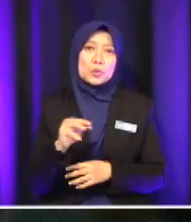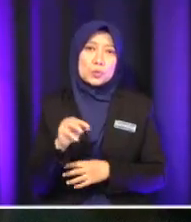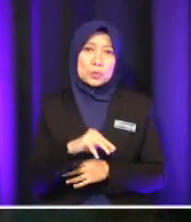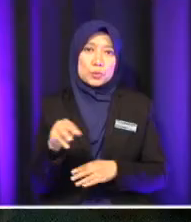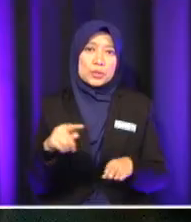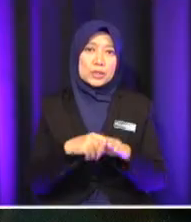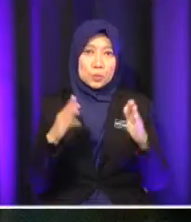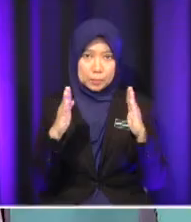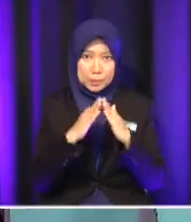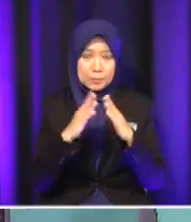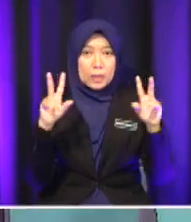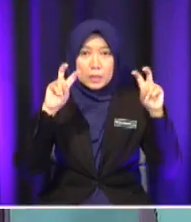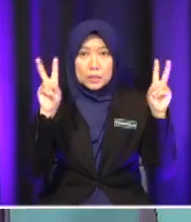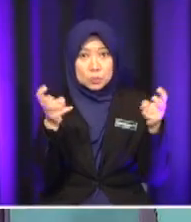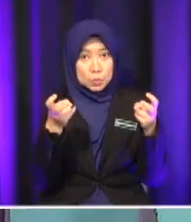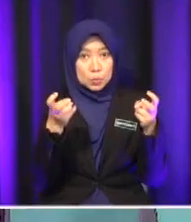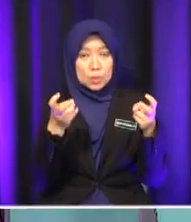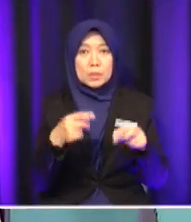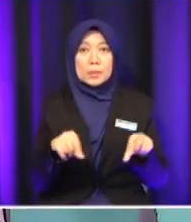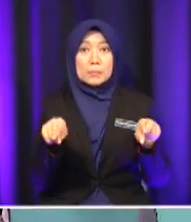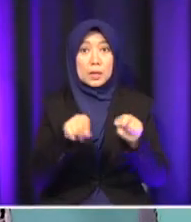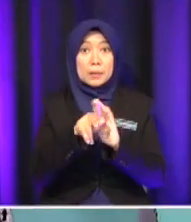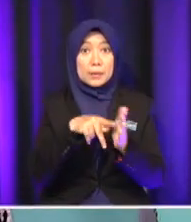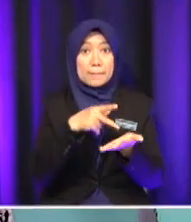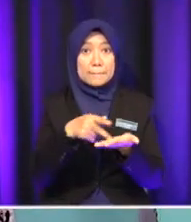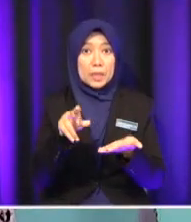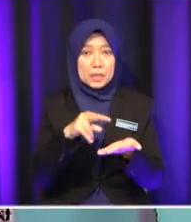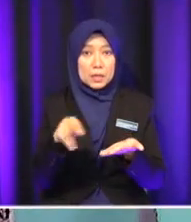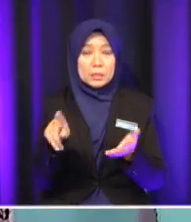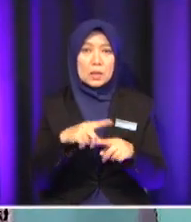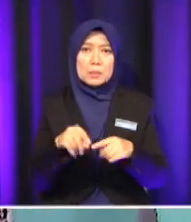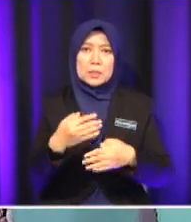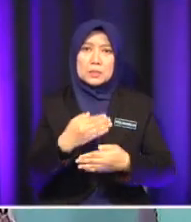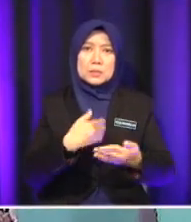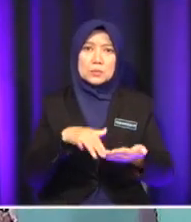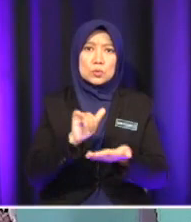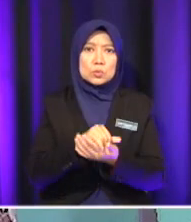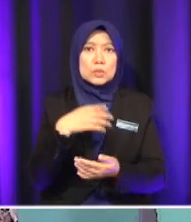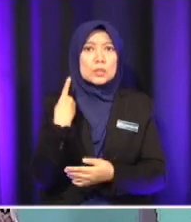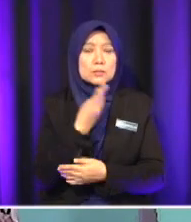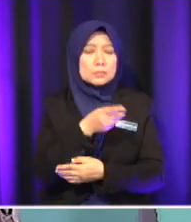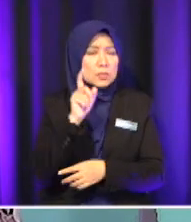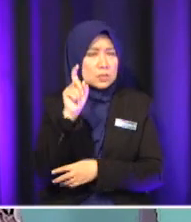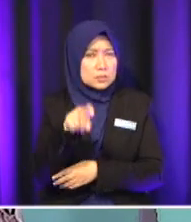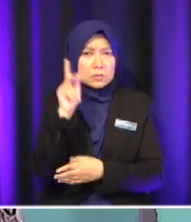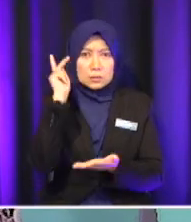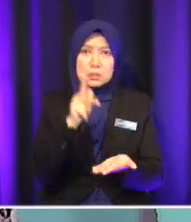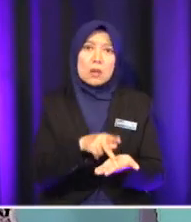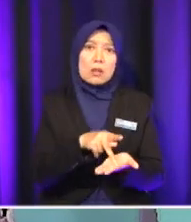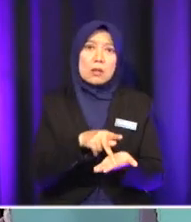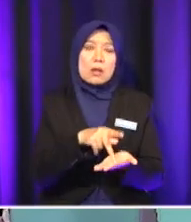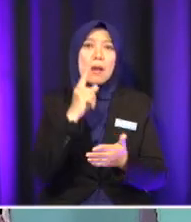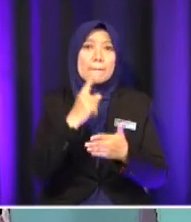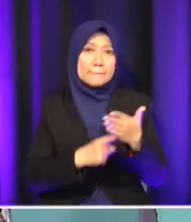baik tajuk kita ialah imbangan pembayaran tetapi sebelum itu kita kenal pasti dulu komposisi